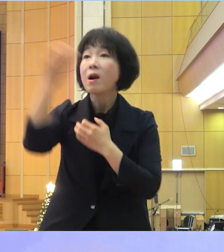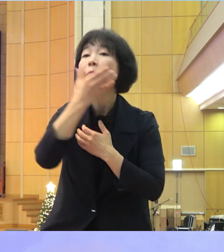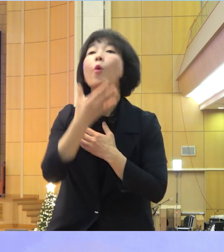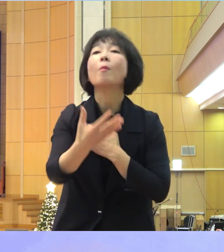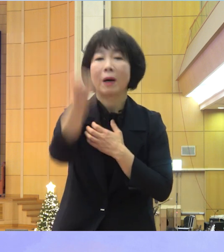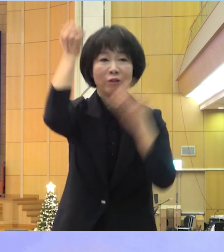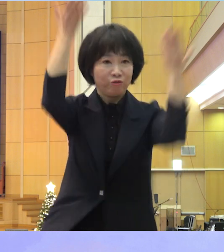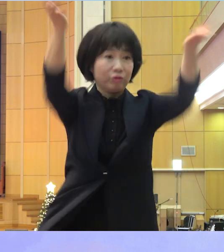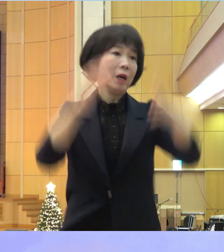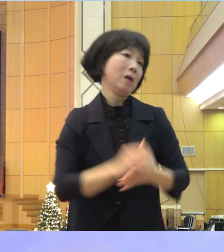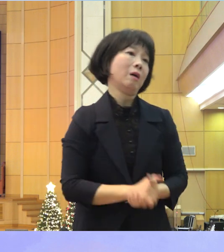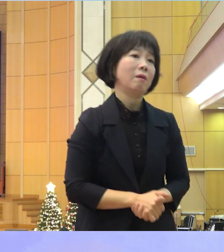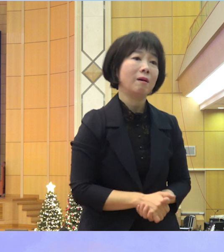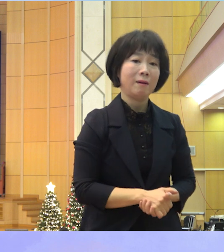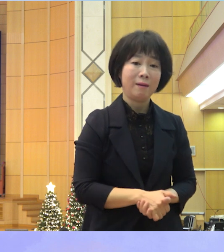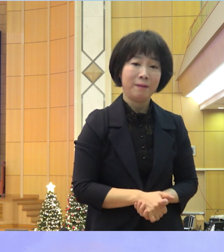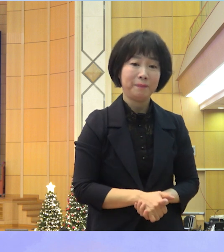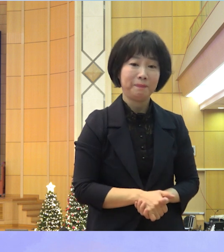원하노라. 할렐루야.